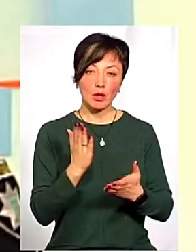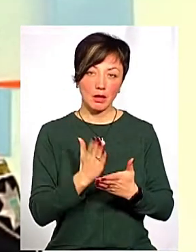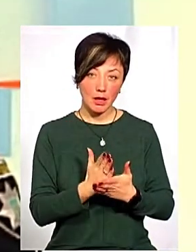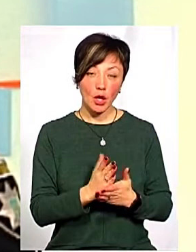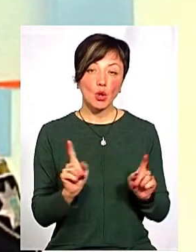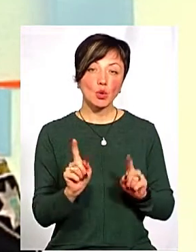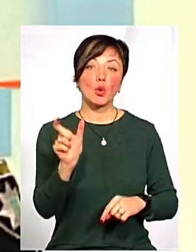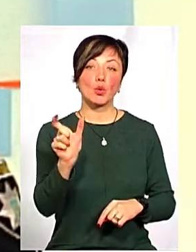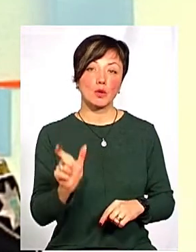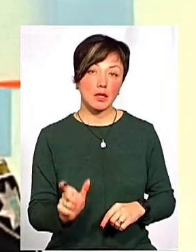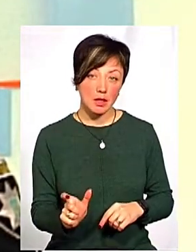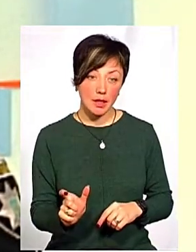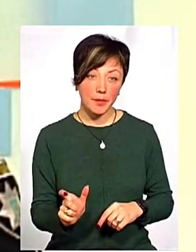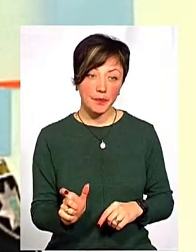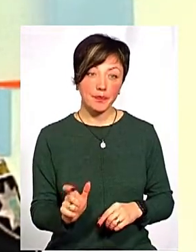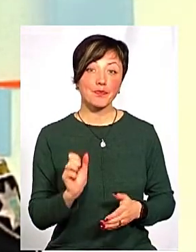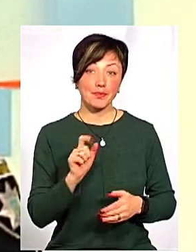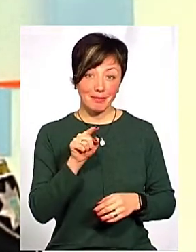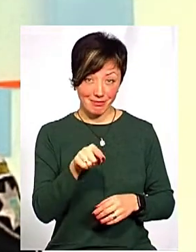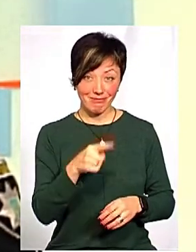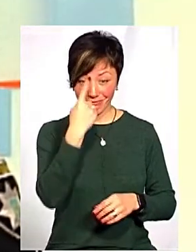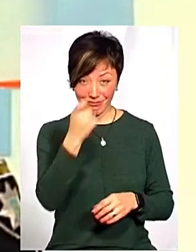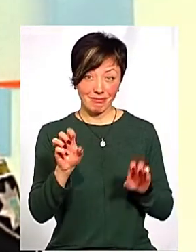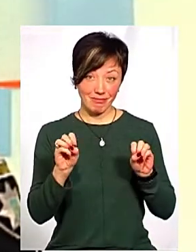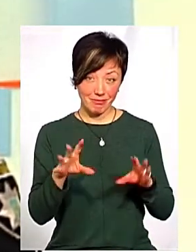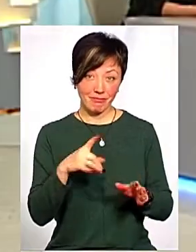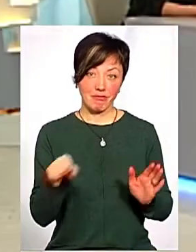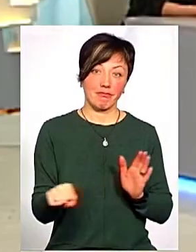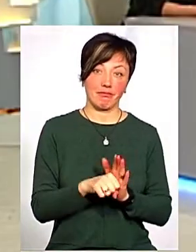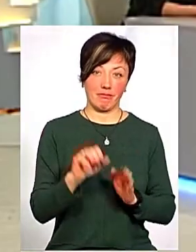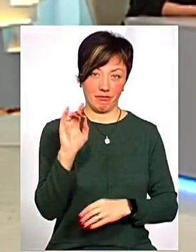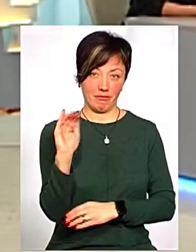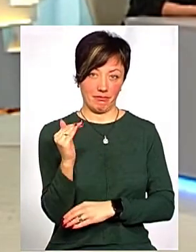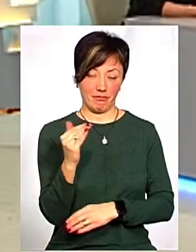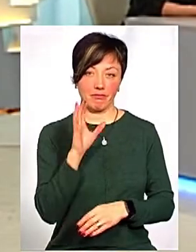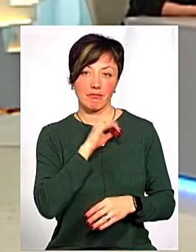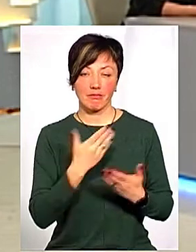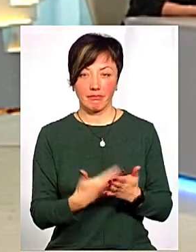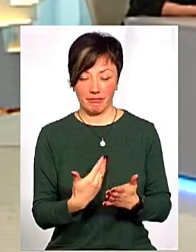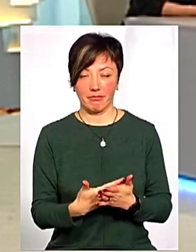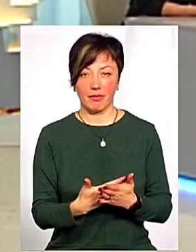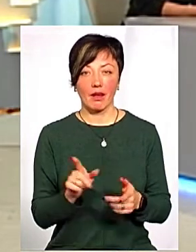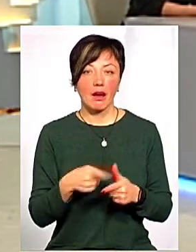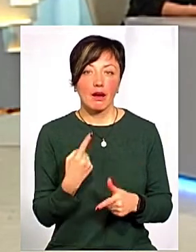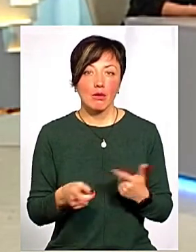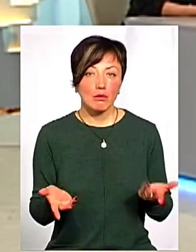є, що із-за того, що ти моргнув, загине дитина, яку викрали,